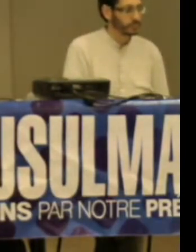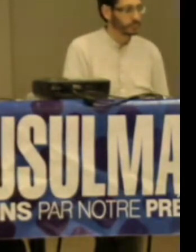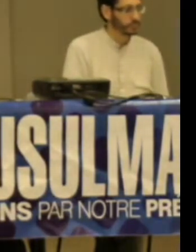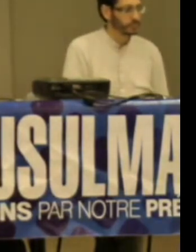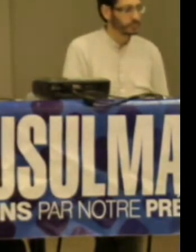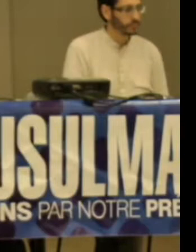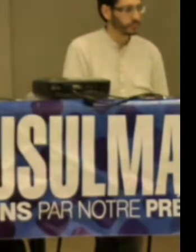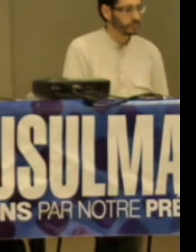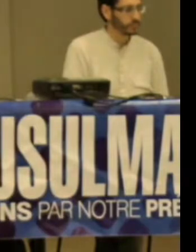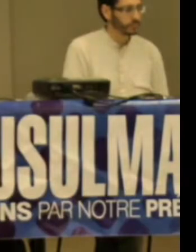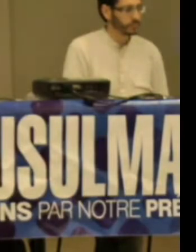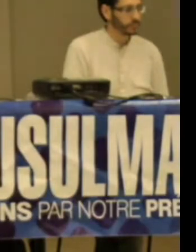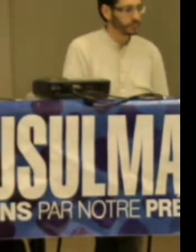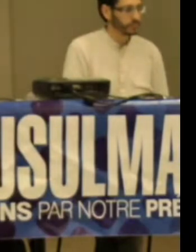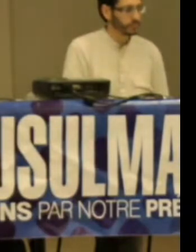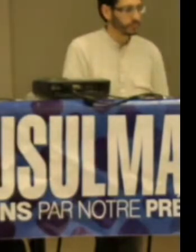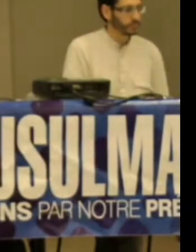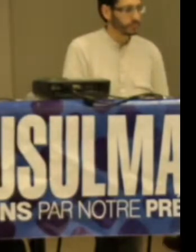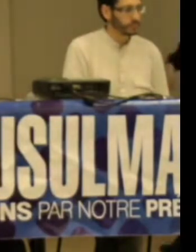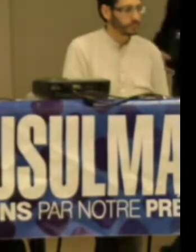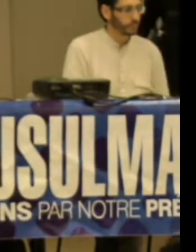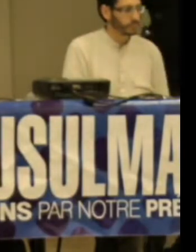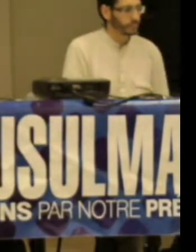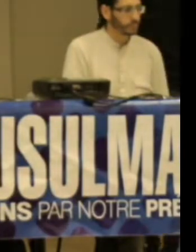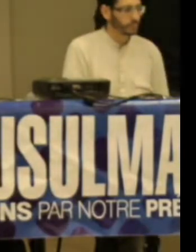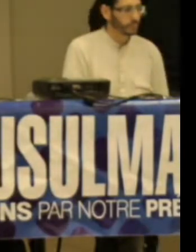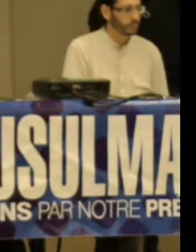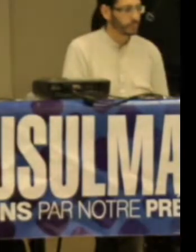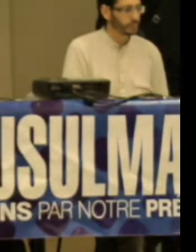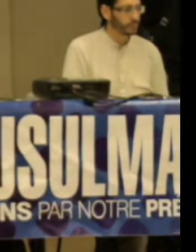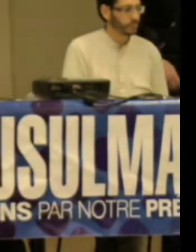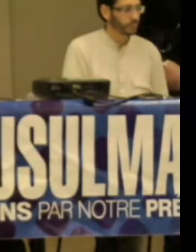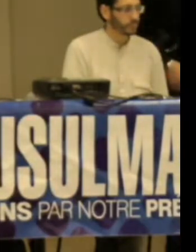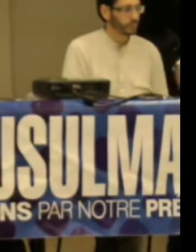افترى على الله كذبا